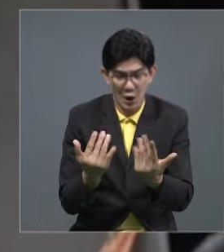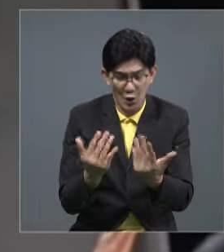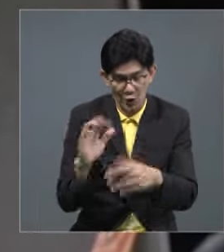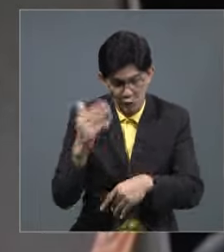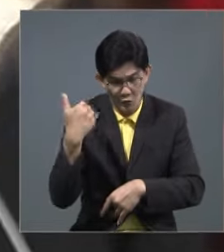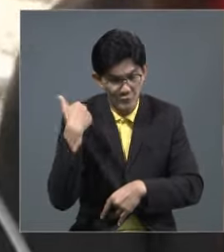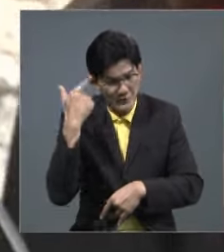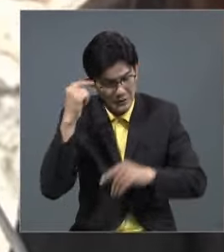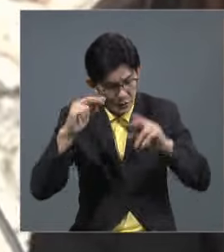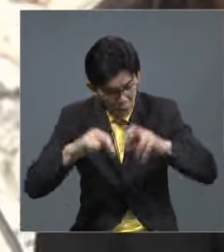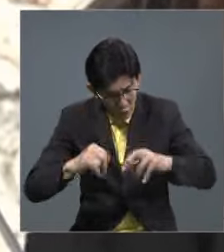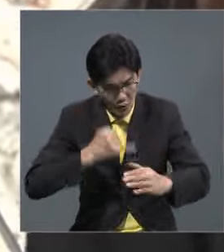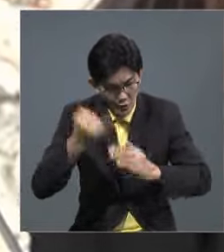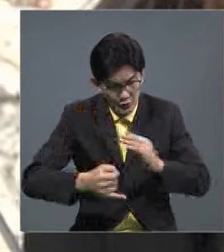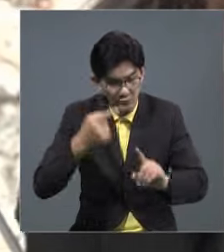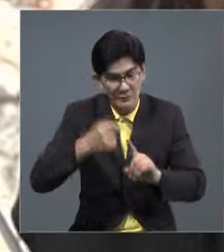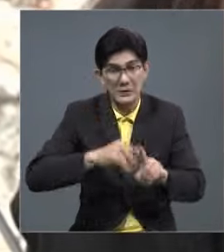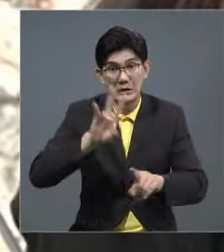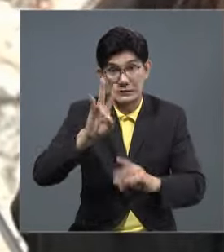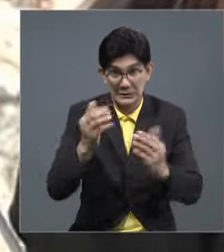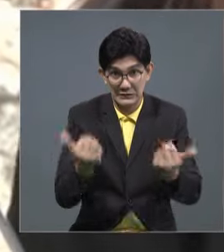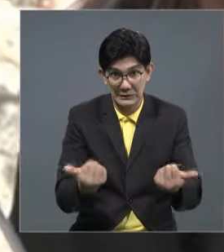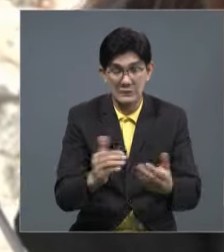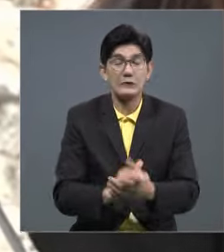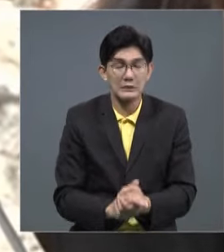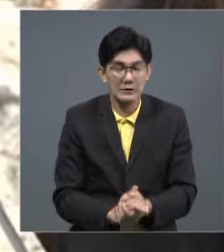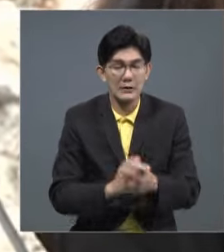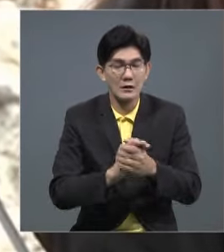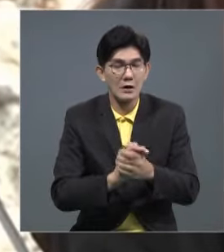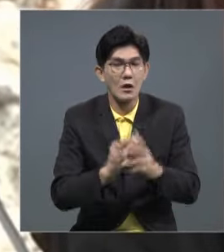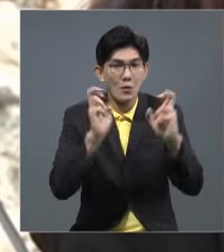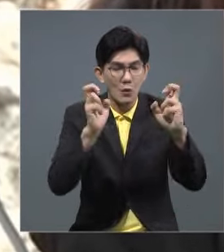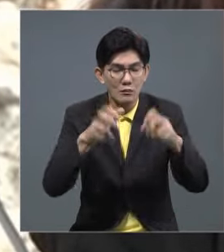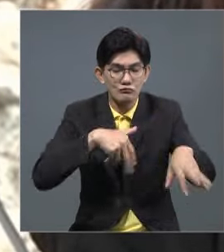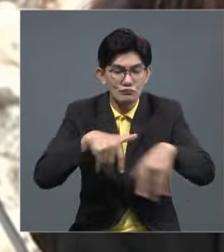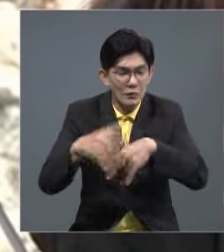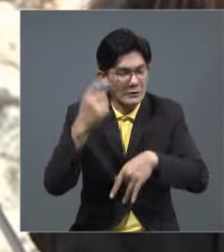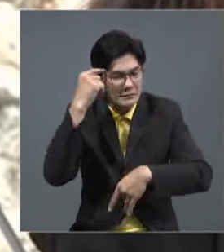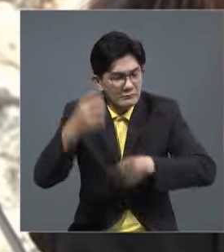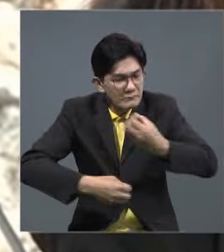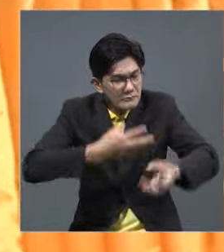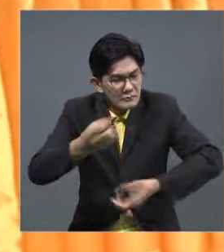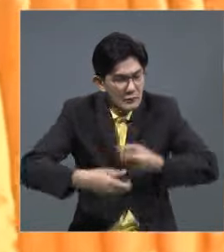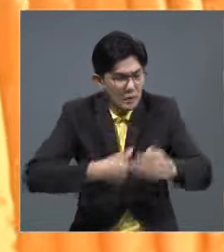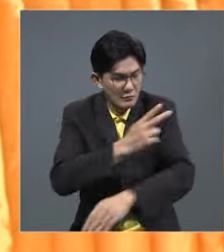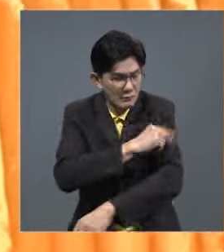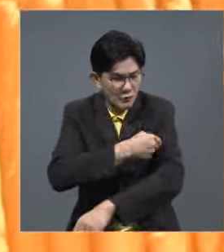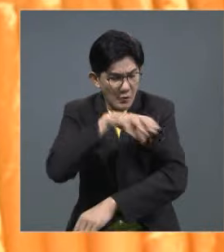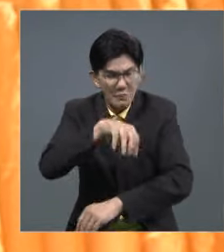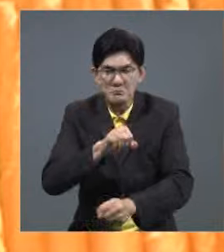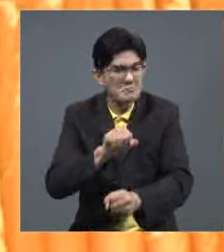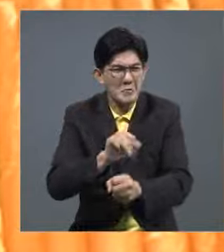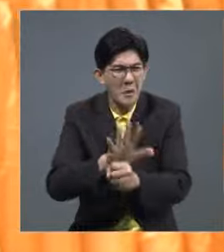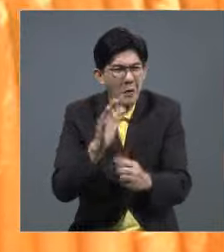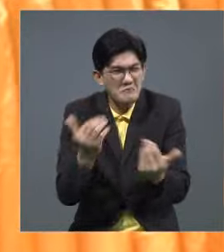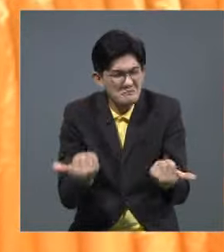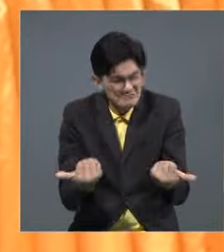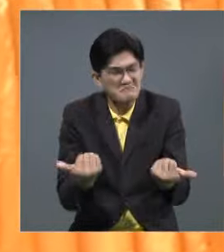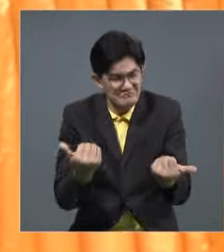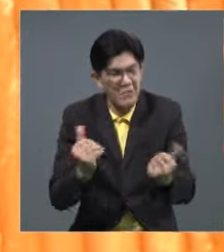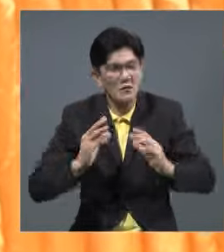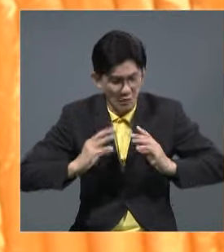จารณาจบได้ภายในเดือนกรกฎาคมนี้ส่วนประเด็นที่พี่น้องมีเสียงสะท้อนบอกว่าโรงพยาบาลนั้นไม่เพียงพอครับยอมรับครับว่